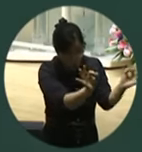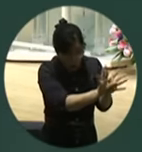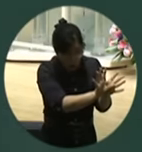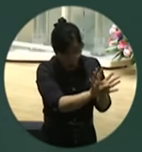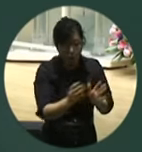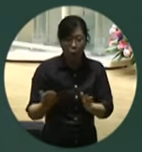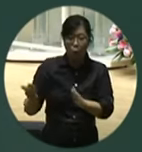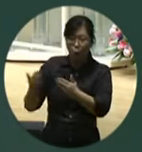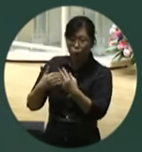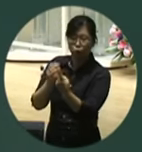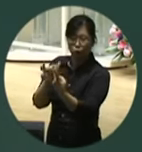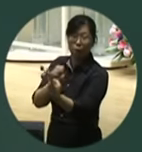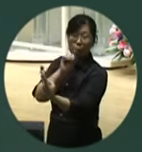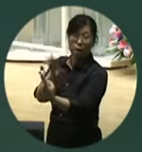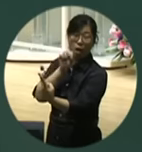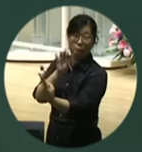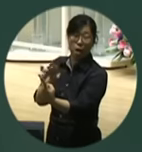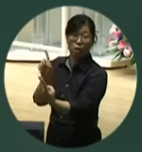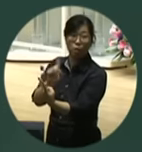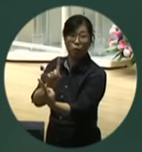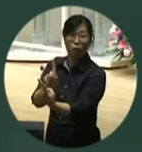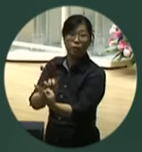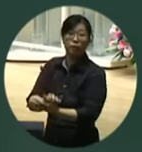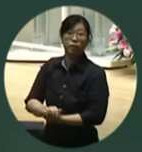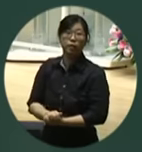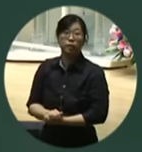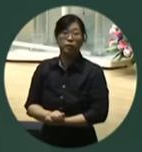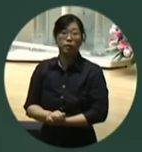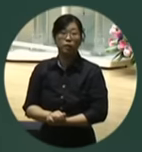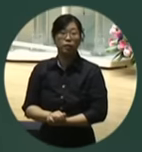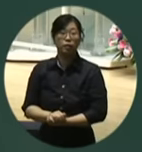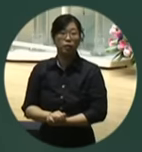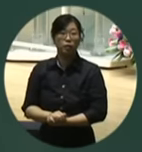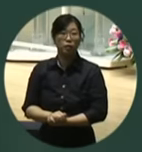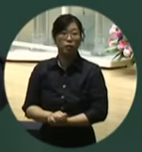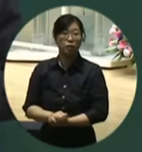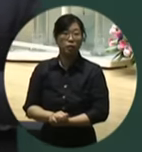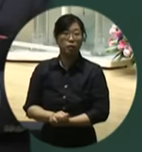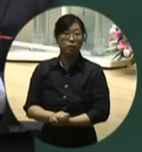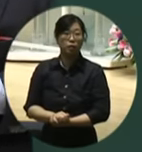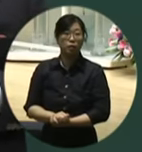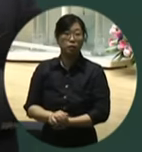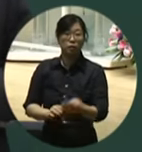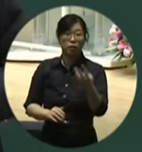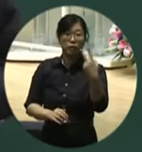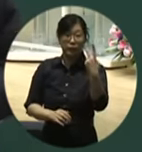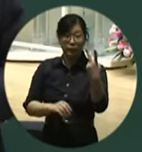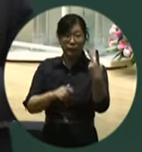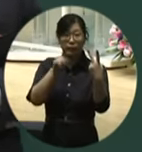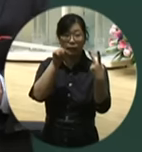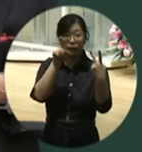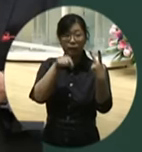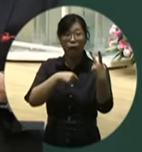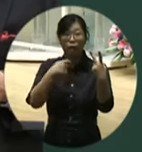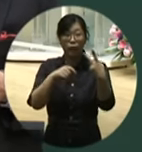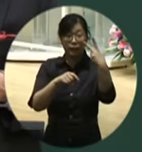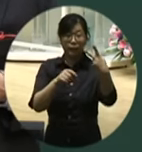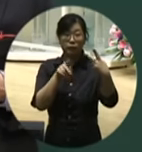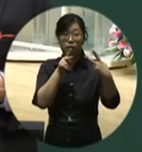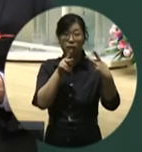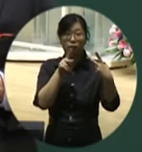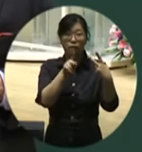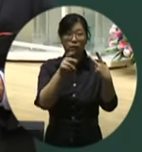spies. 자, 2장 9절에 뭐라고 말합니까? What did she say in chapter 2 verse 9? 틀림없이 2장 9절에 이렇게 말하고 있습니다. Undoubtedly, she said in